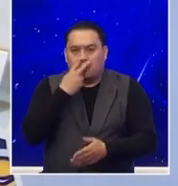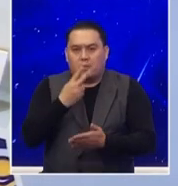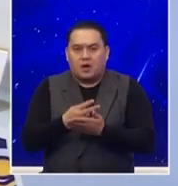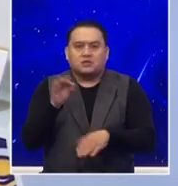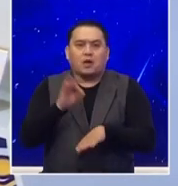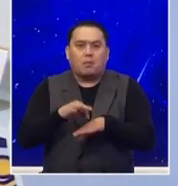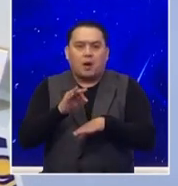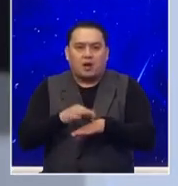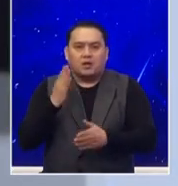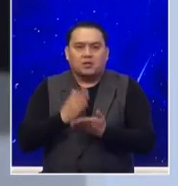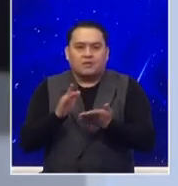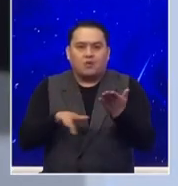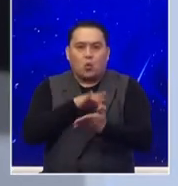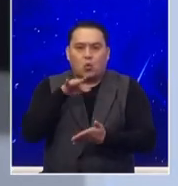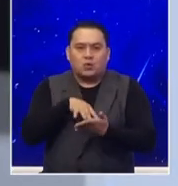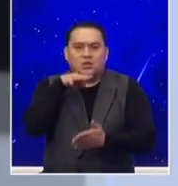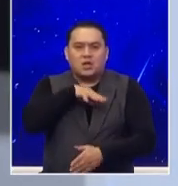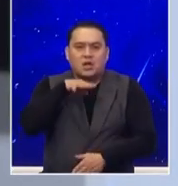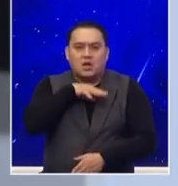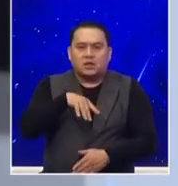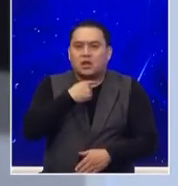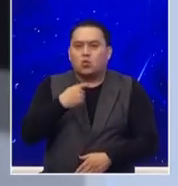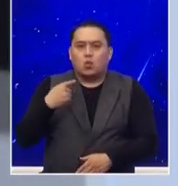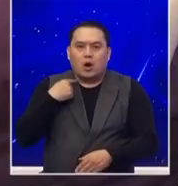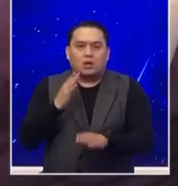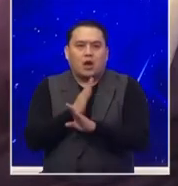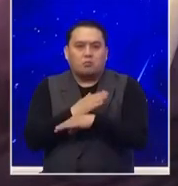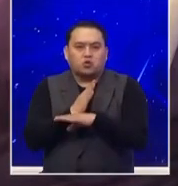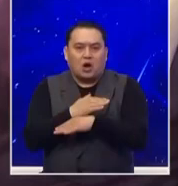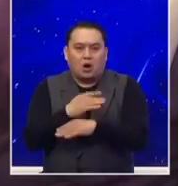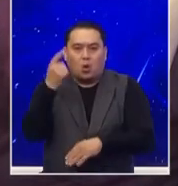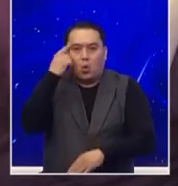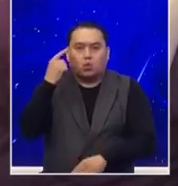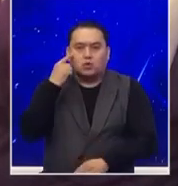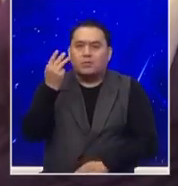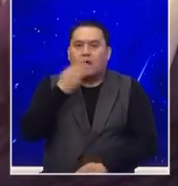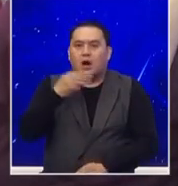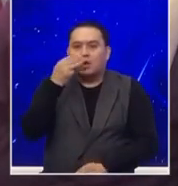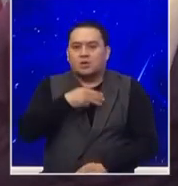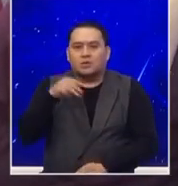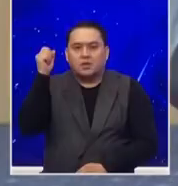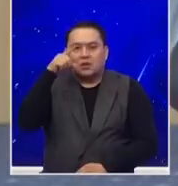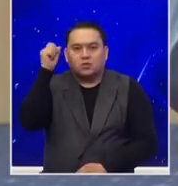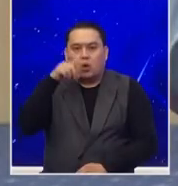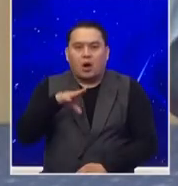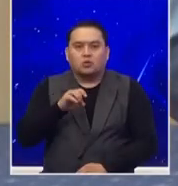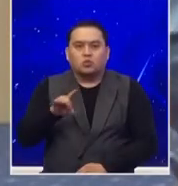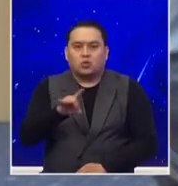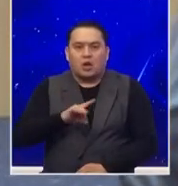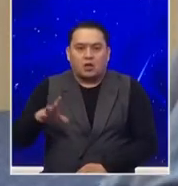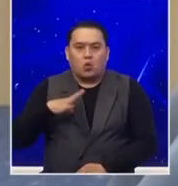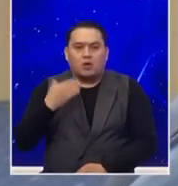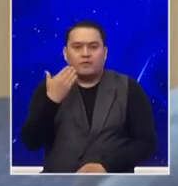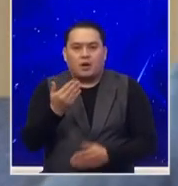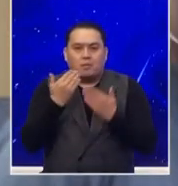показателя заболеваемости наблюдается в городах Текели, Талдыкурган и Капшагай, а также в Коксусском, Каратальском, Ескелдинском и Аксусском районах.